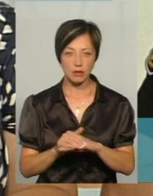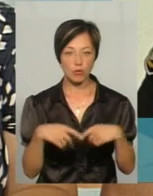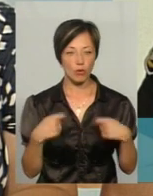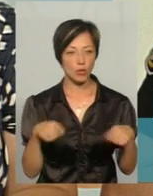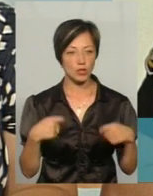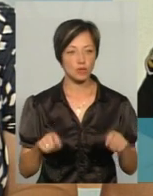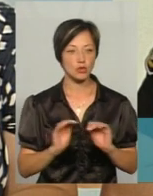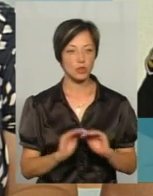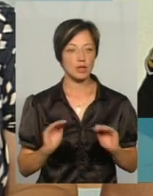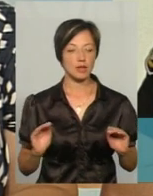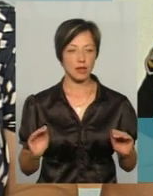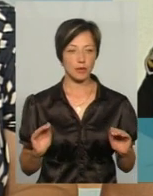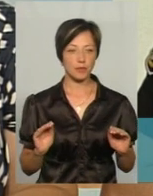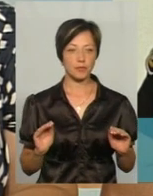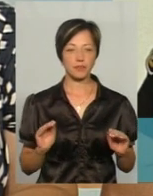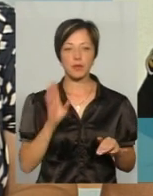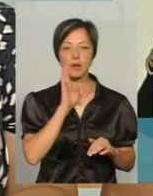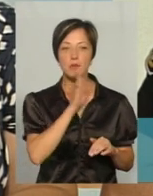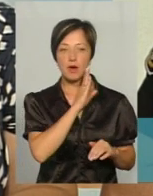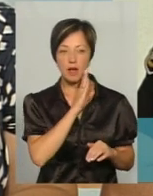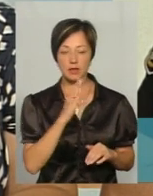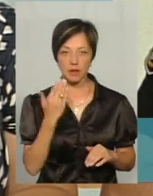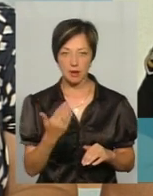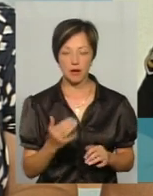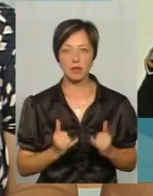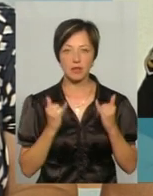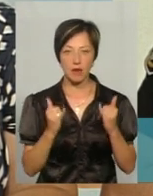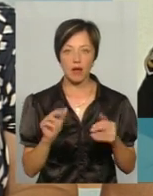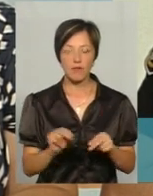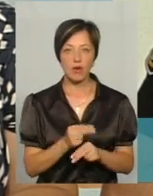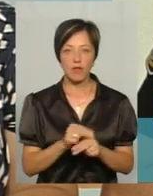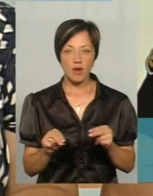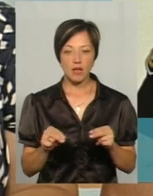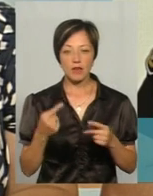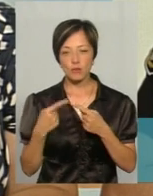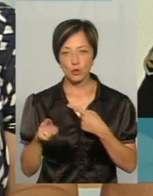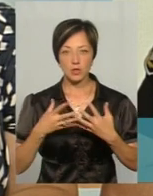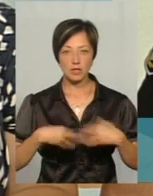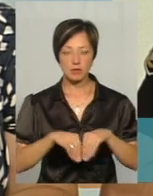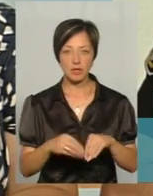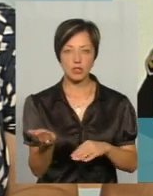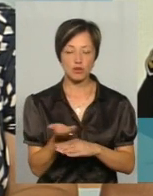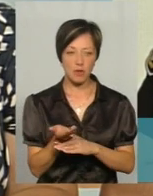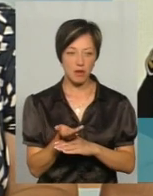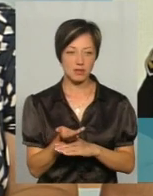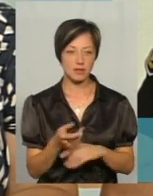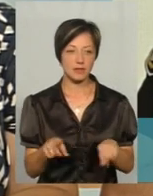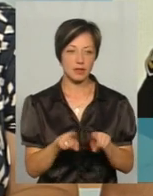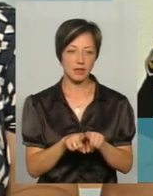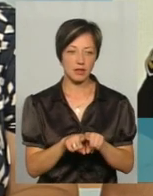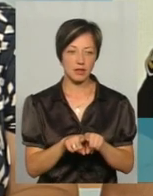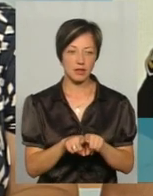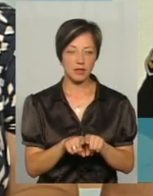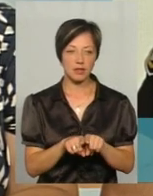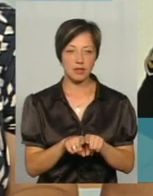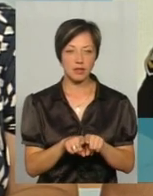продажу дітей матерями для виховання в другій сім'ї, для жебрацтва, так як